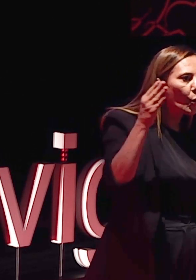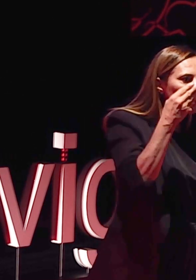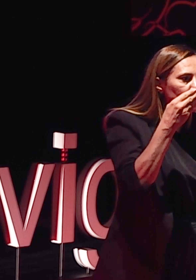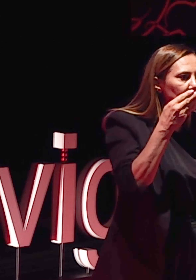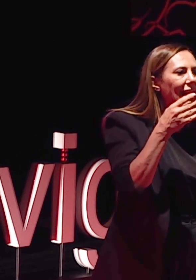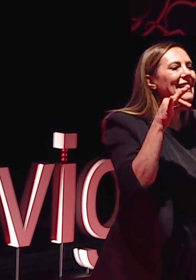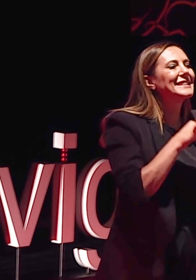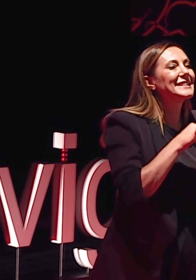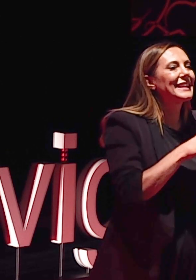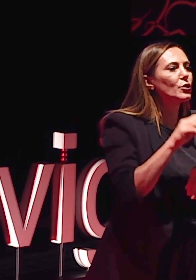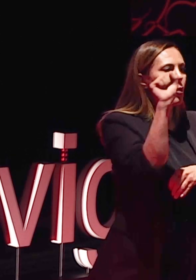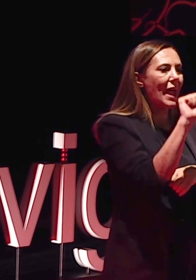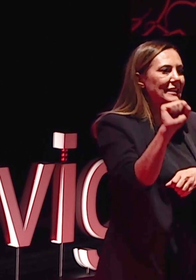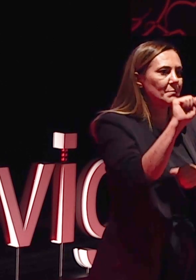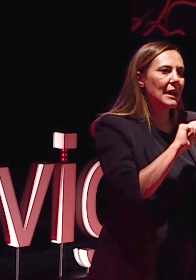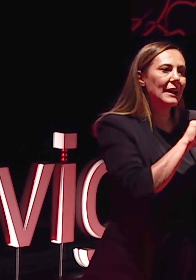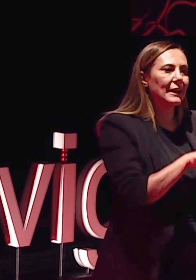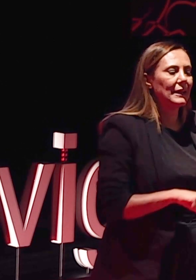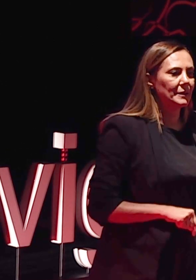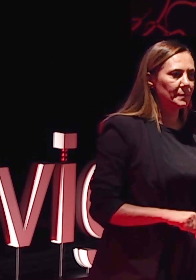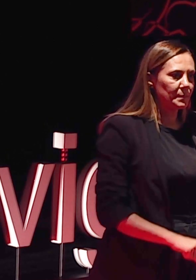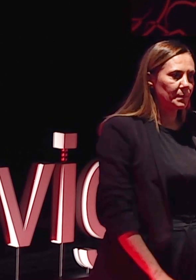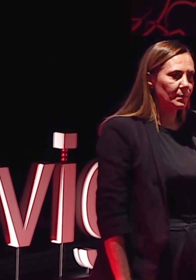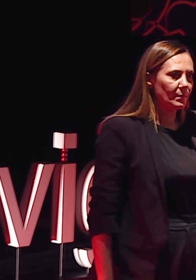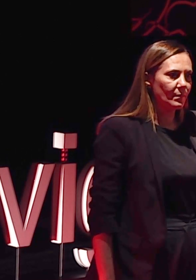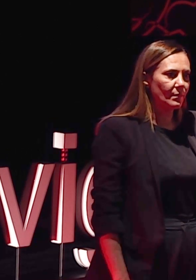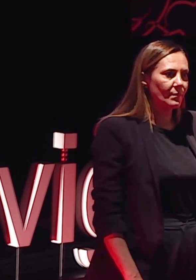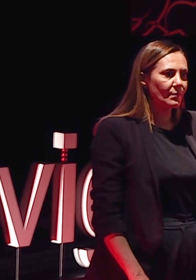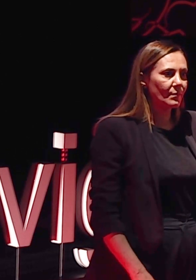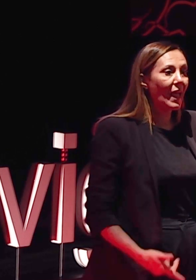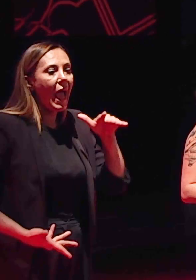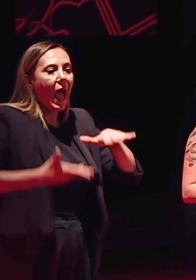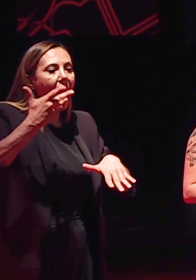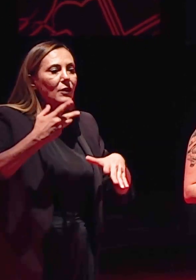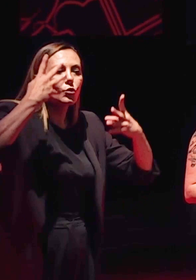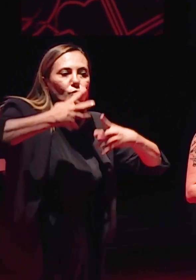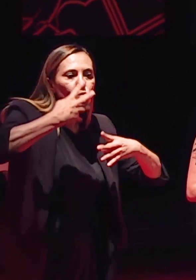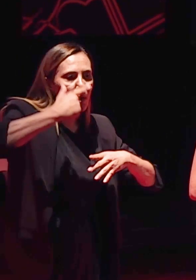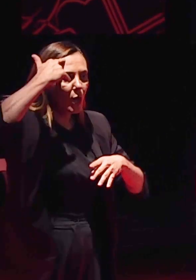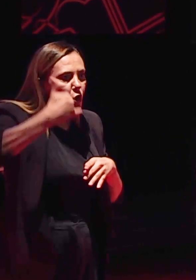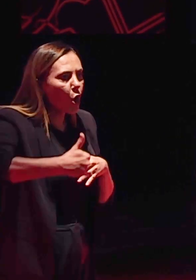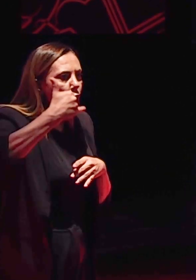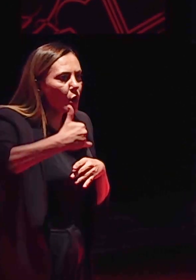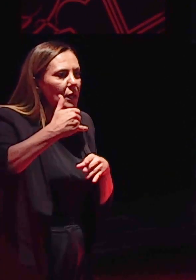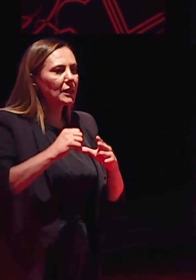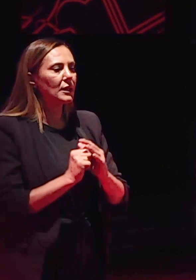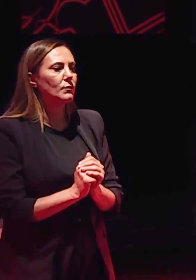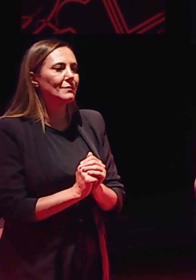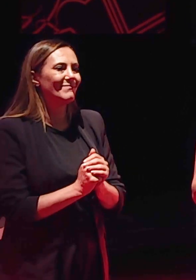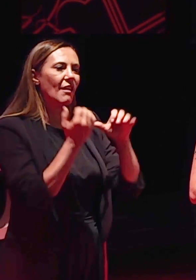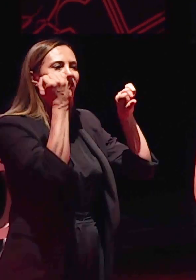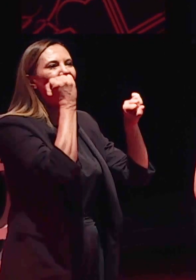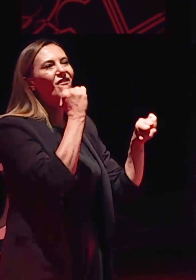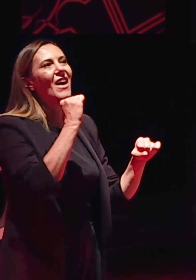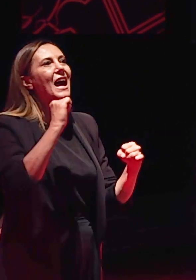sindrome d'asperger troviamo l'alto funzionamento cognitivo il